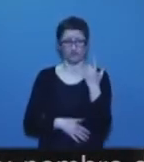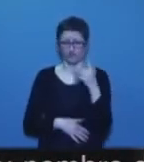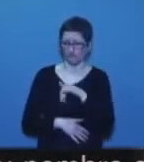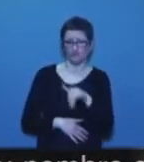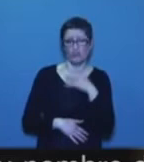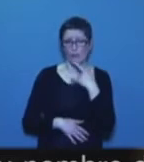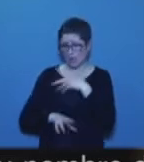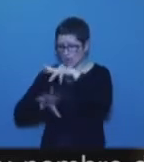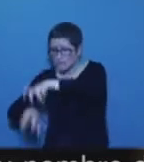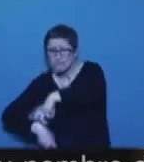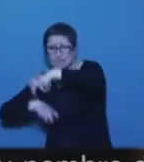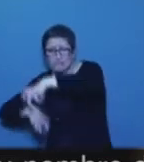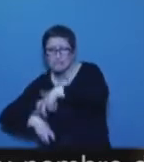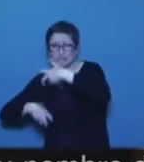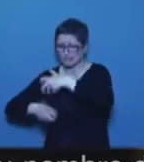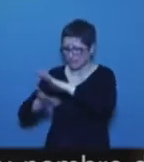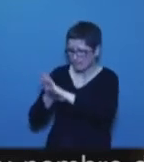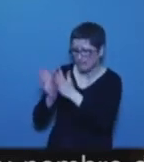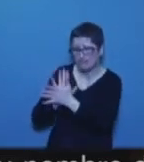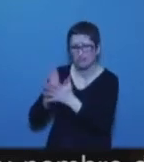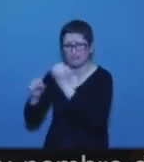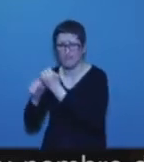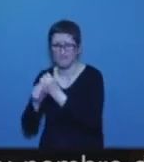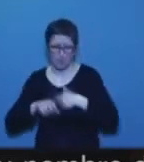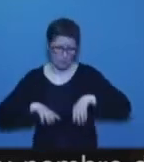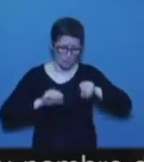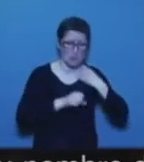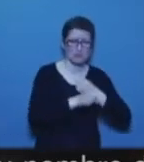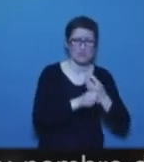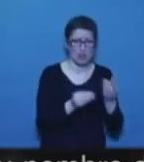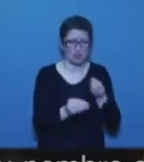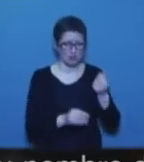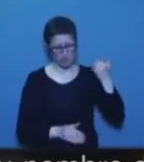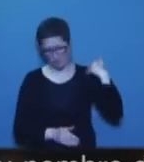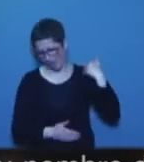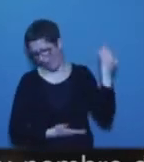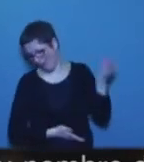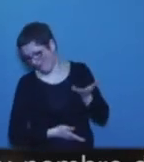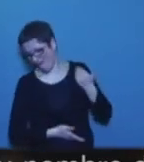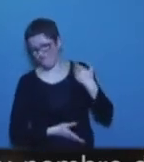été sur un poste de travail qui m'a cassé le dos, ou brisé les mains,